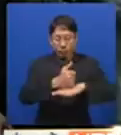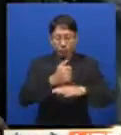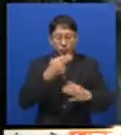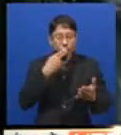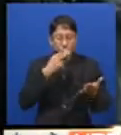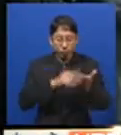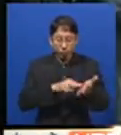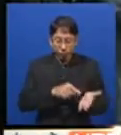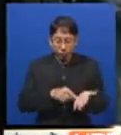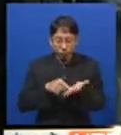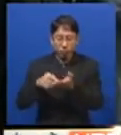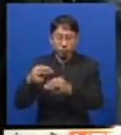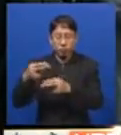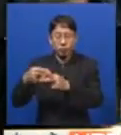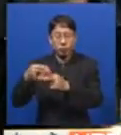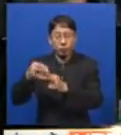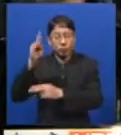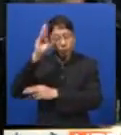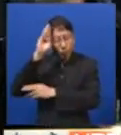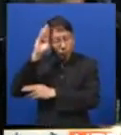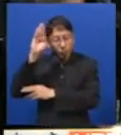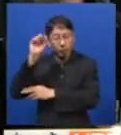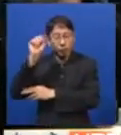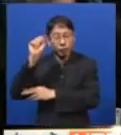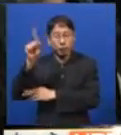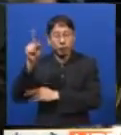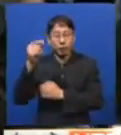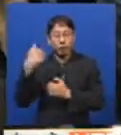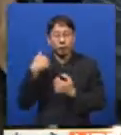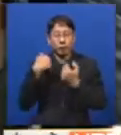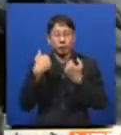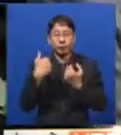นหนังสือถึงนายบวรศักดิ์อุวันโนประธานกรรมาธิการยกร่างรัฐธร